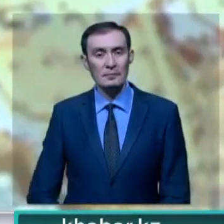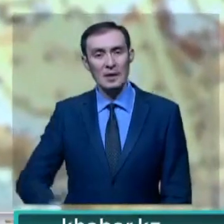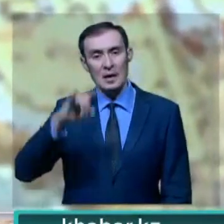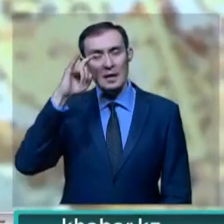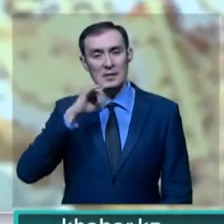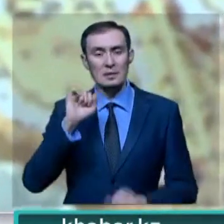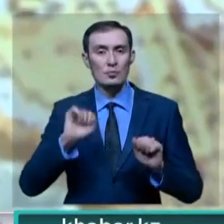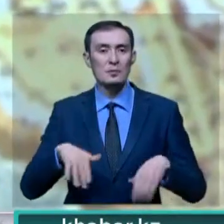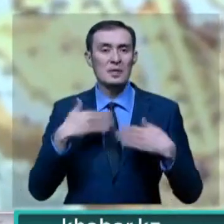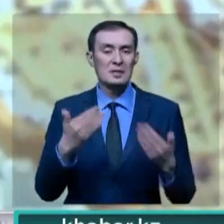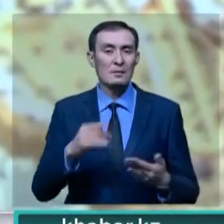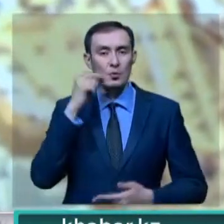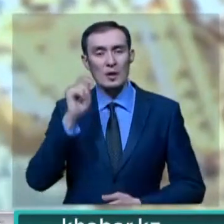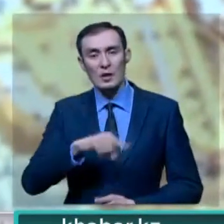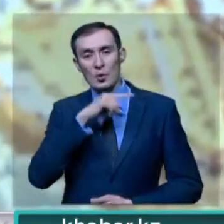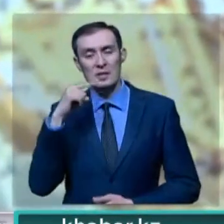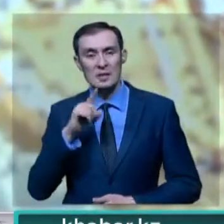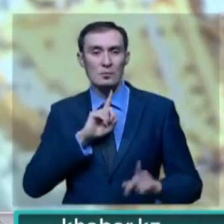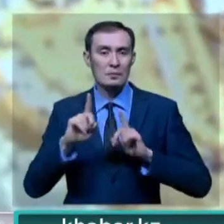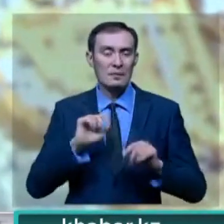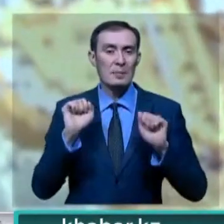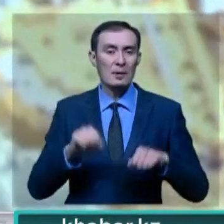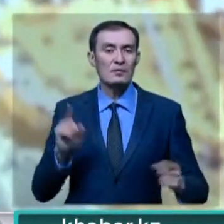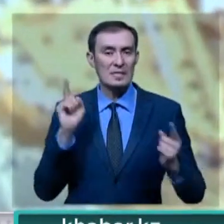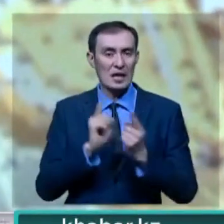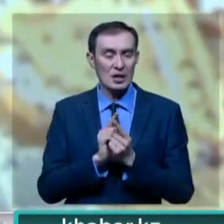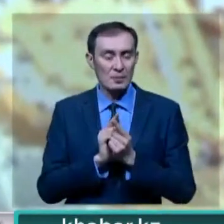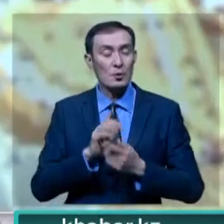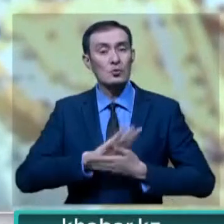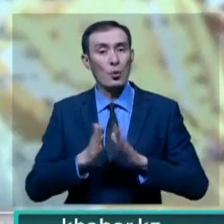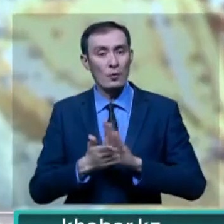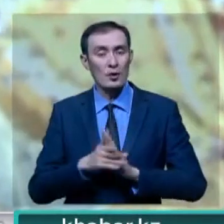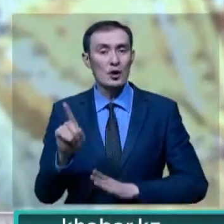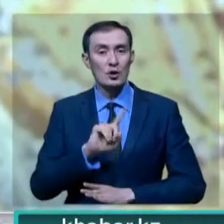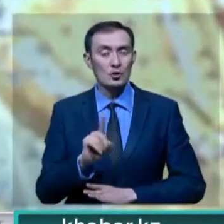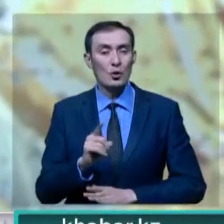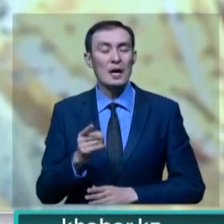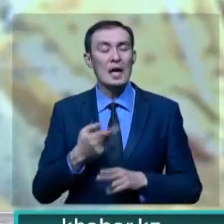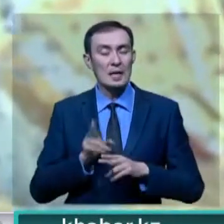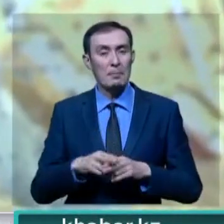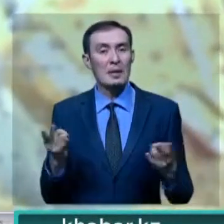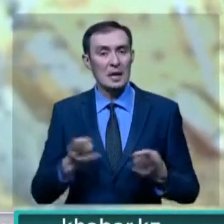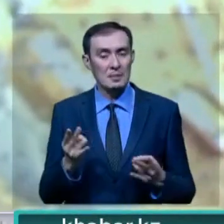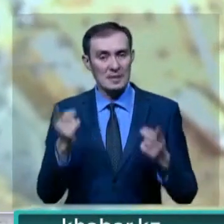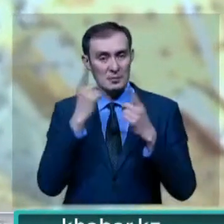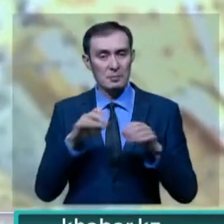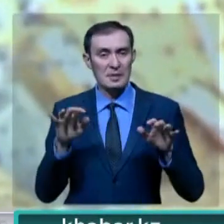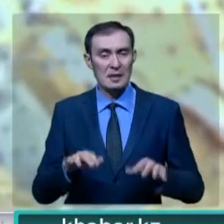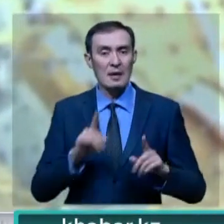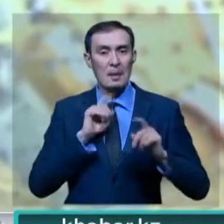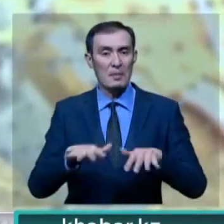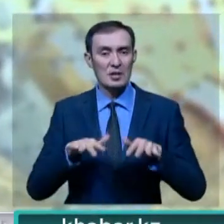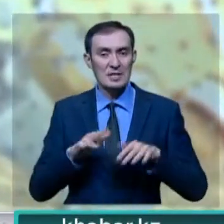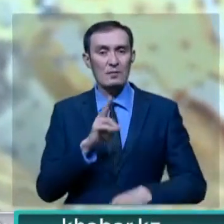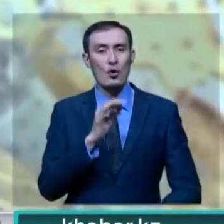Казахстан может предоставить Украине и России площадку для переговоров при условии, что она понадобится. Об этом сообщил председатель